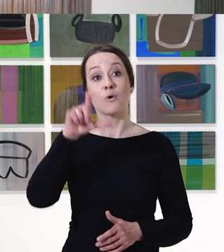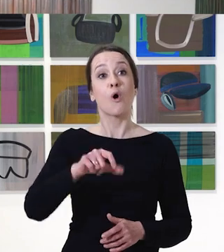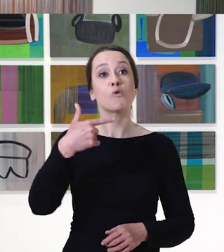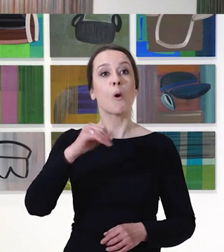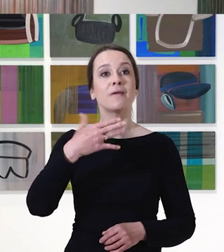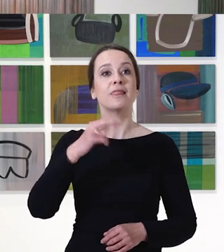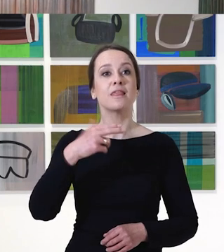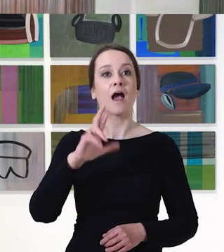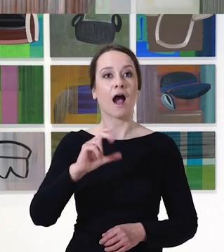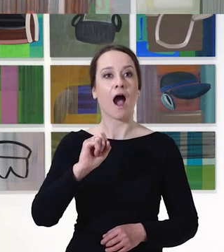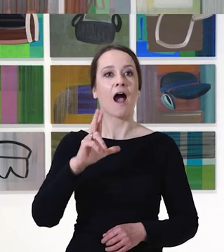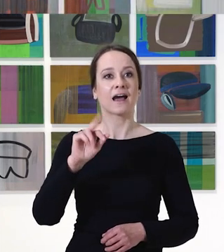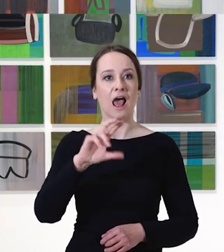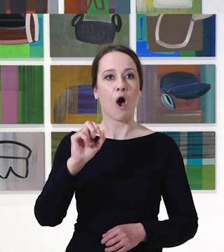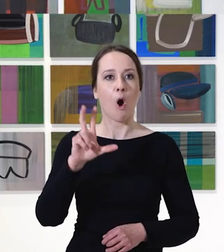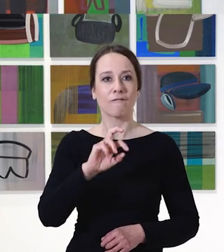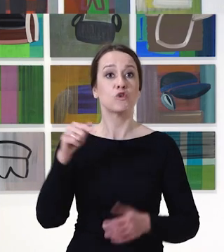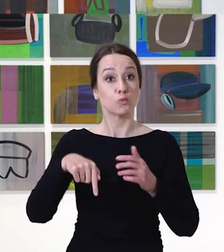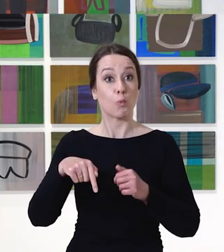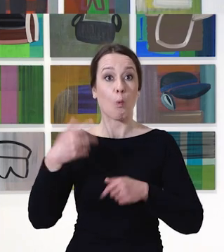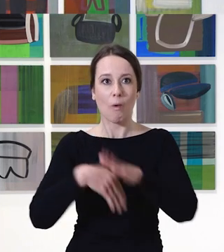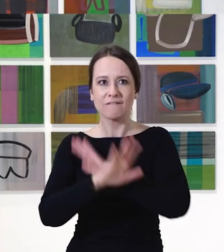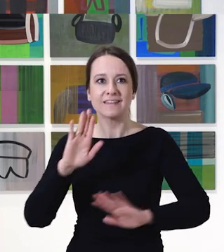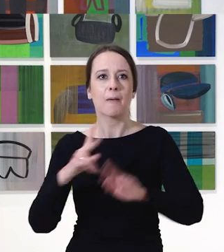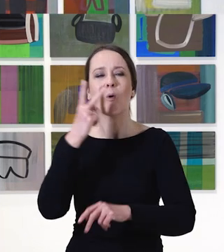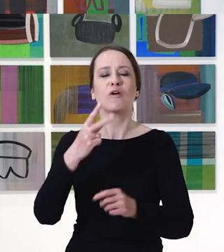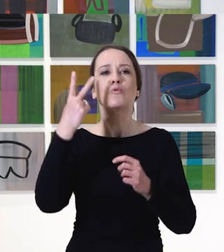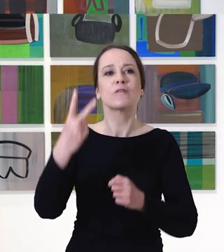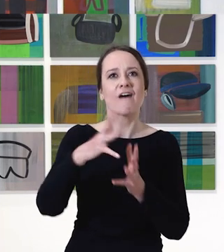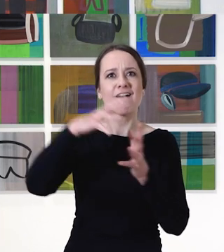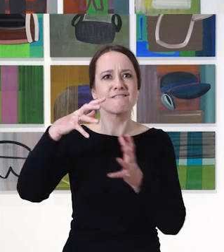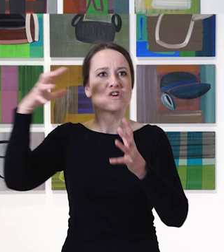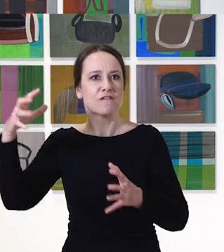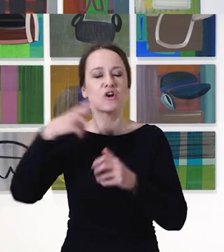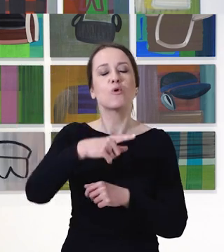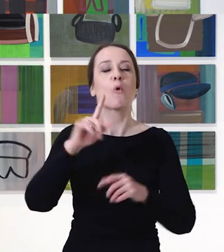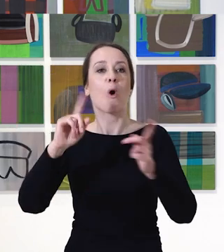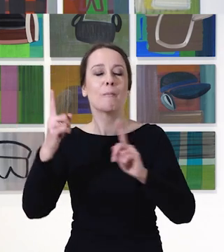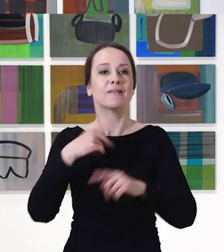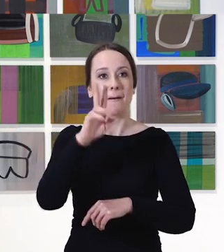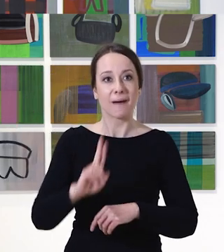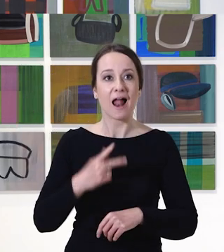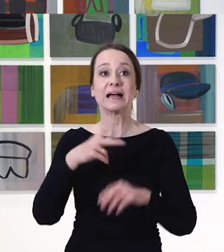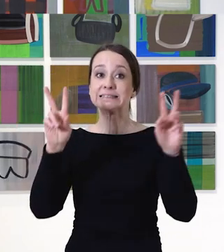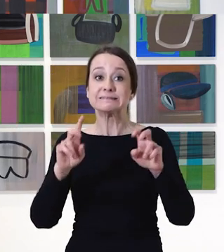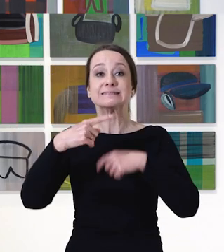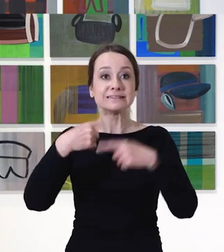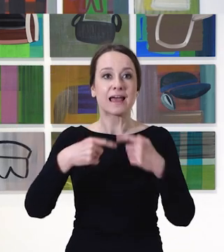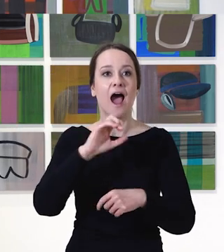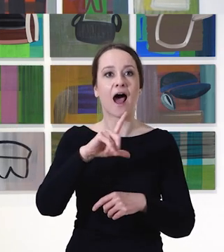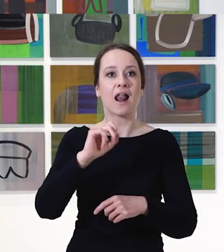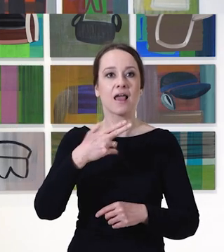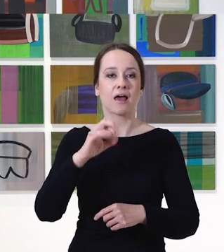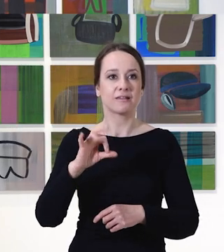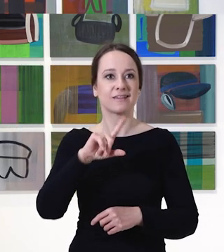dominika harasimowicz na wystawie pokazuje dwie różne kompozycje malarskie z cyklu adrian znaków są